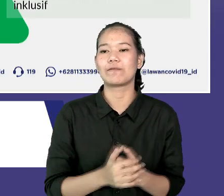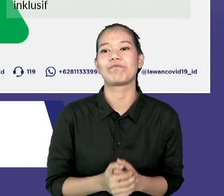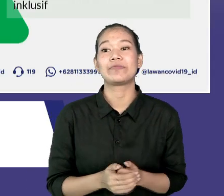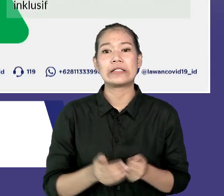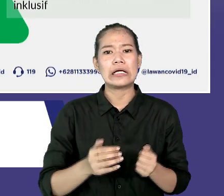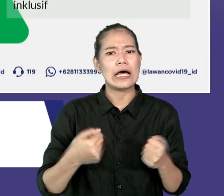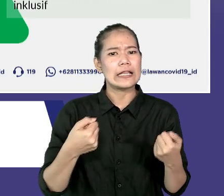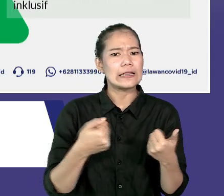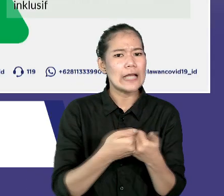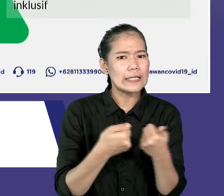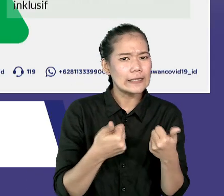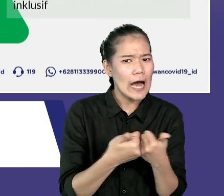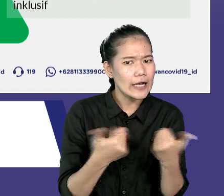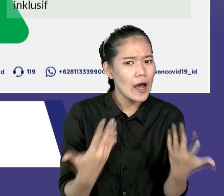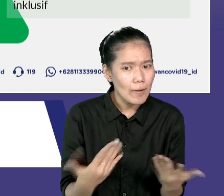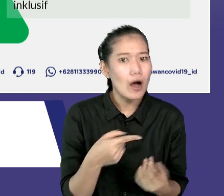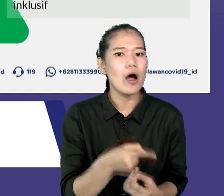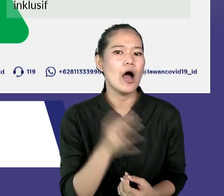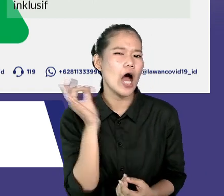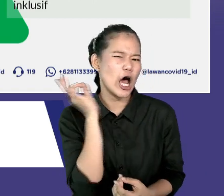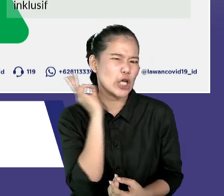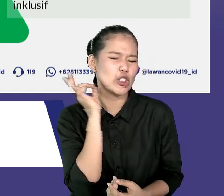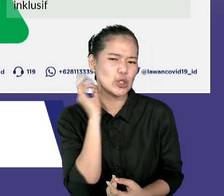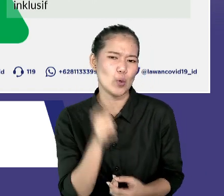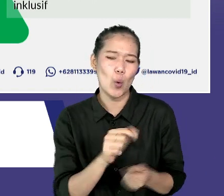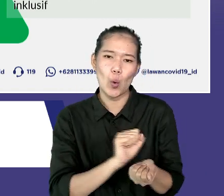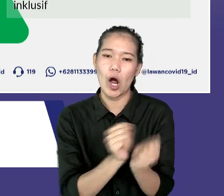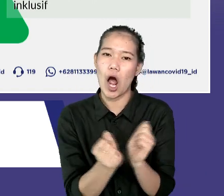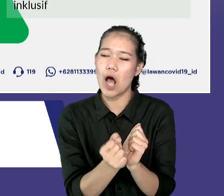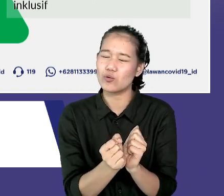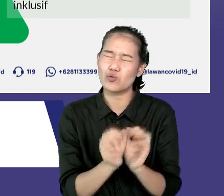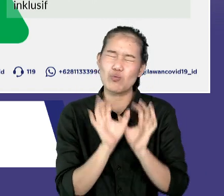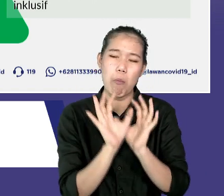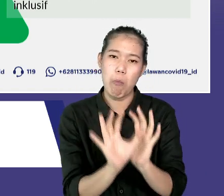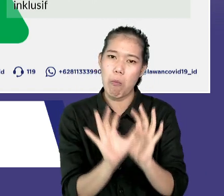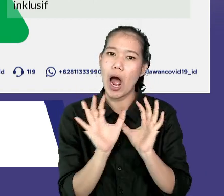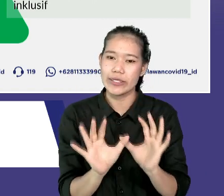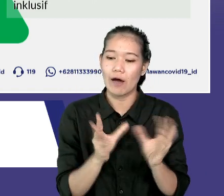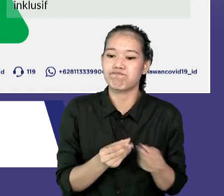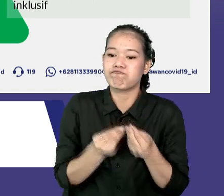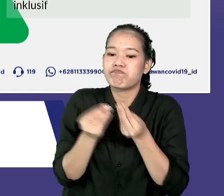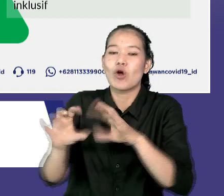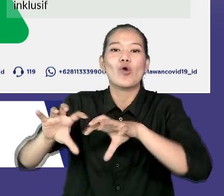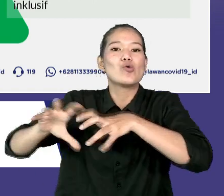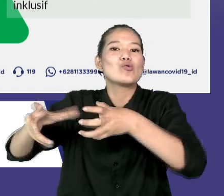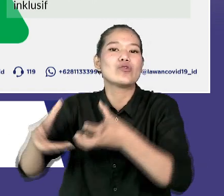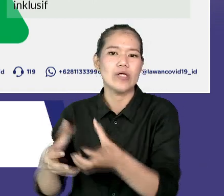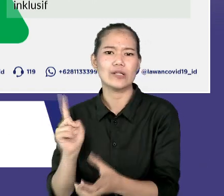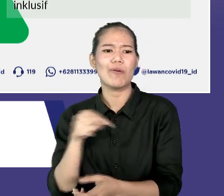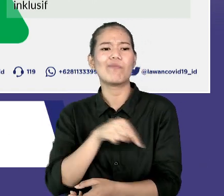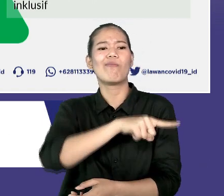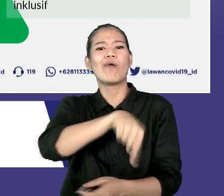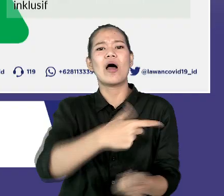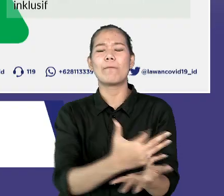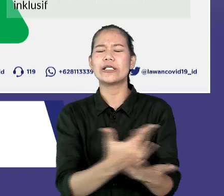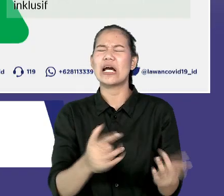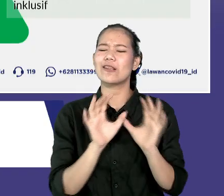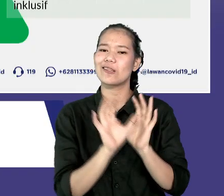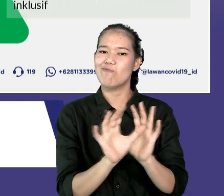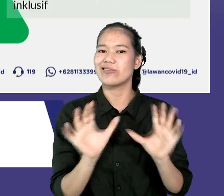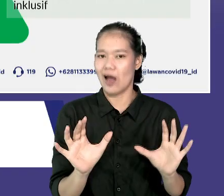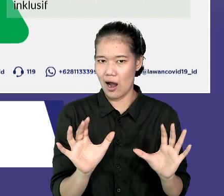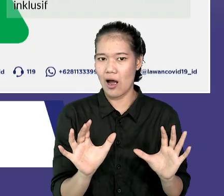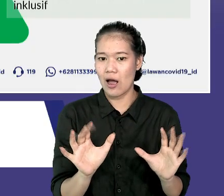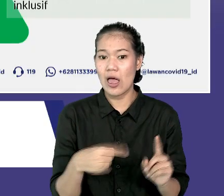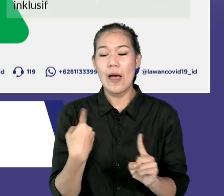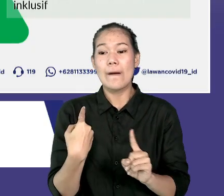Tantangannya ialah Indonesia berisiko berkontribusi cukup besar terhadap kasus dunia mengingat kepadatan populasi dan